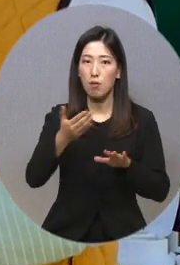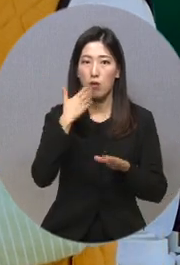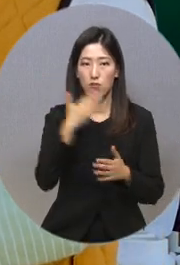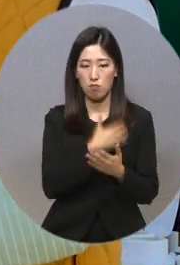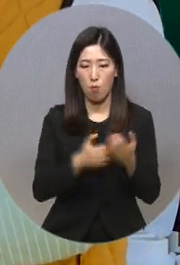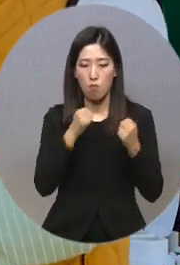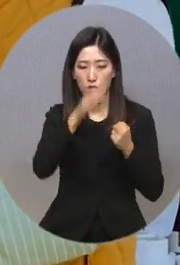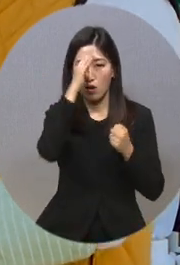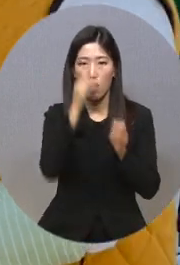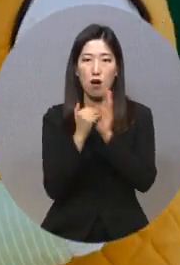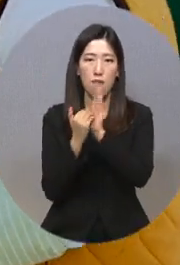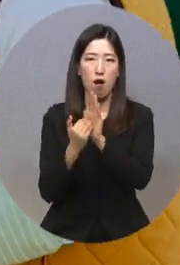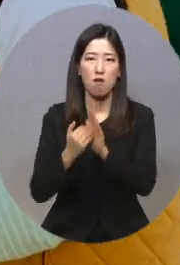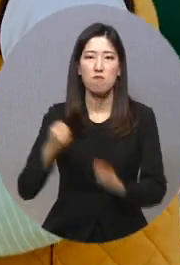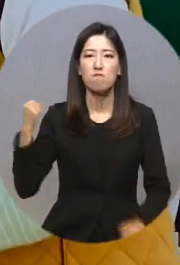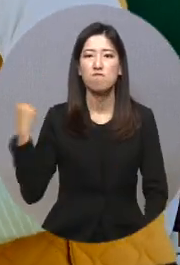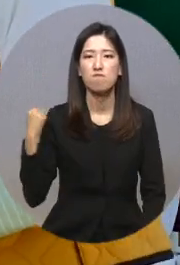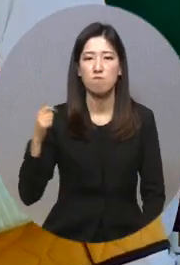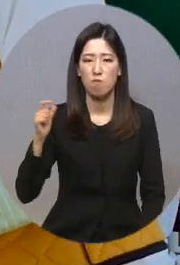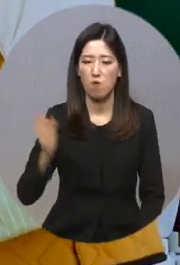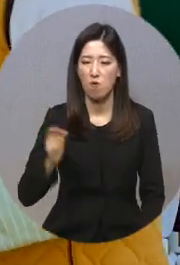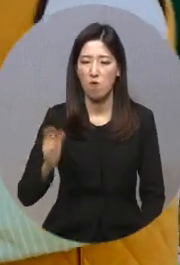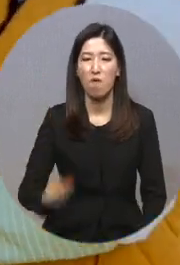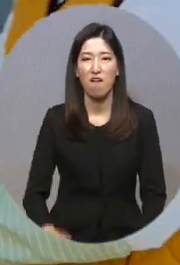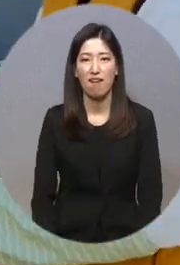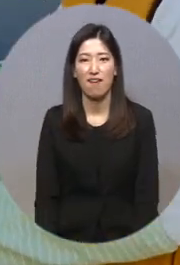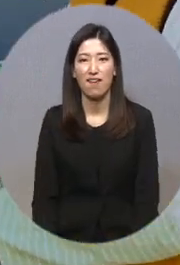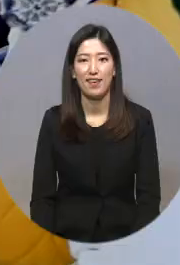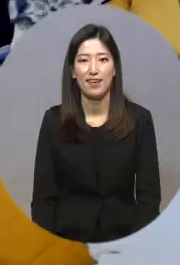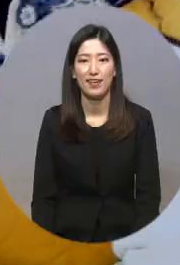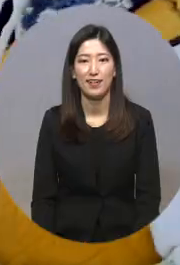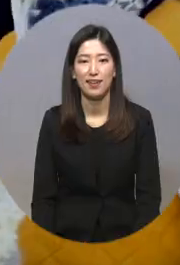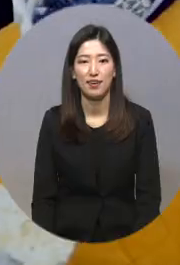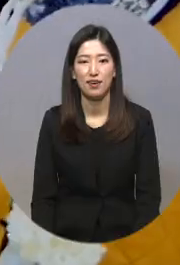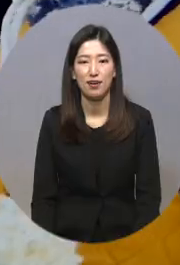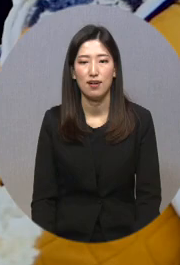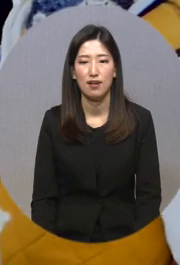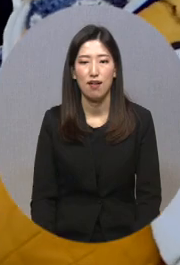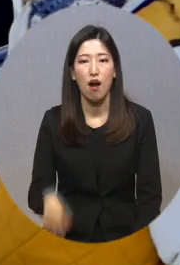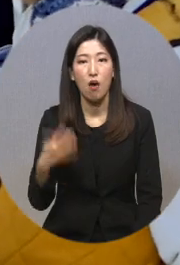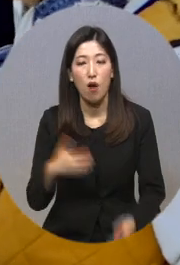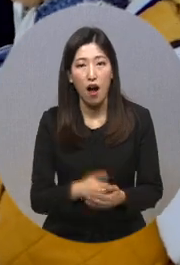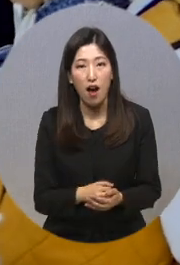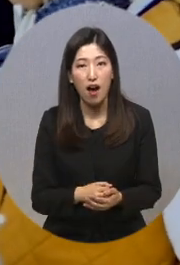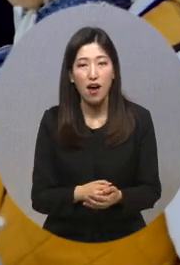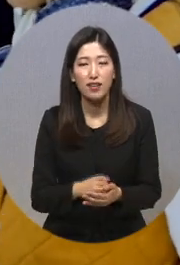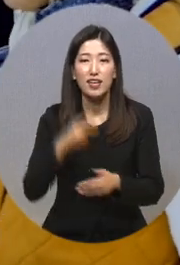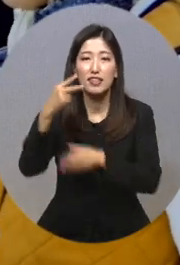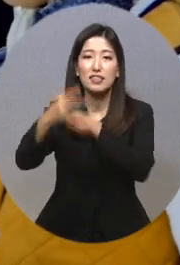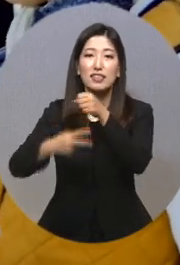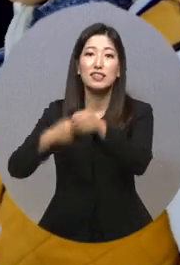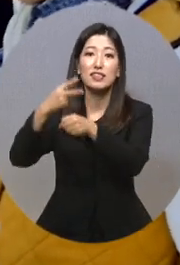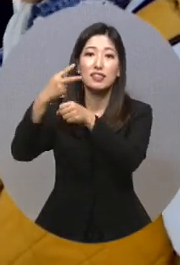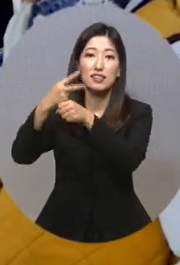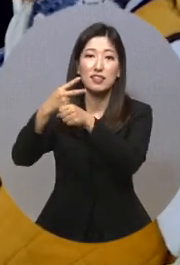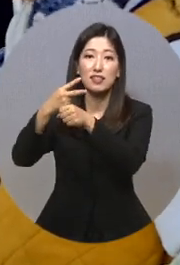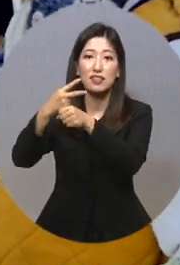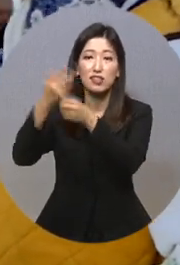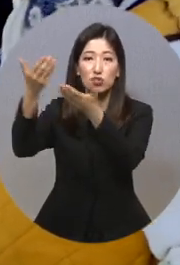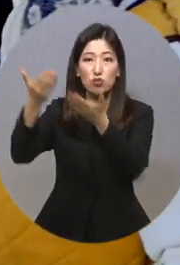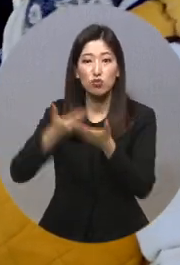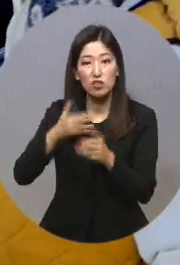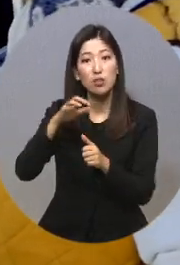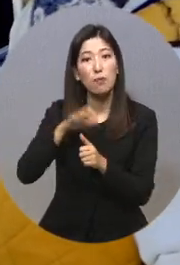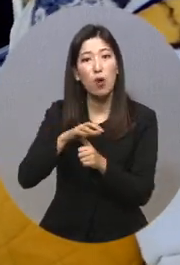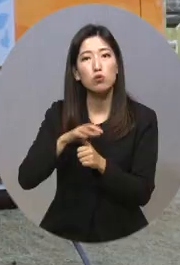꼭 추천해드리고 싶습니다. 면역력이 좋다는 얘기네요. 예, 야, 그래서 신이 내린 버섯이라고 하는군요. 꽃송이 그렇죠.